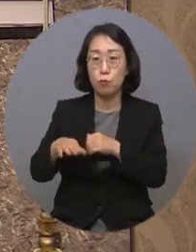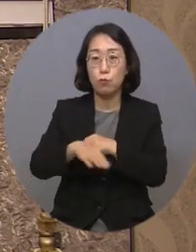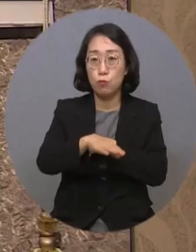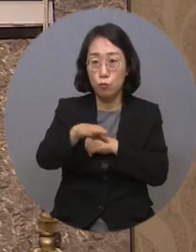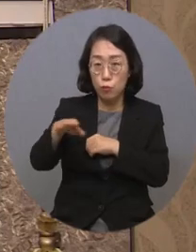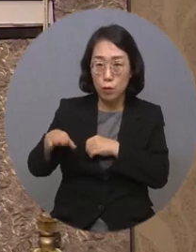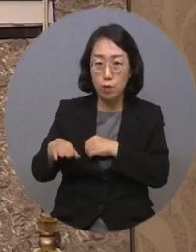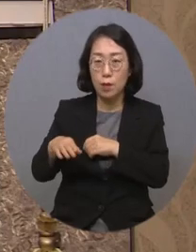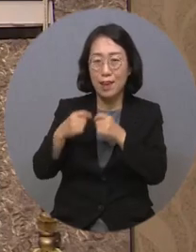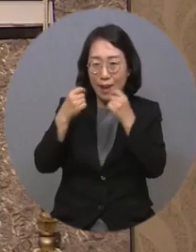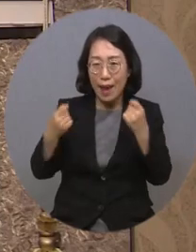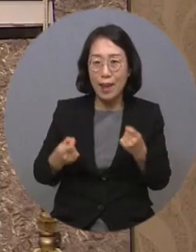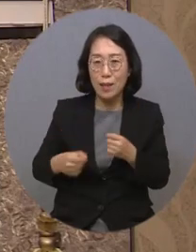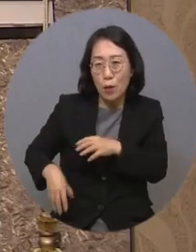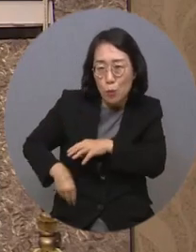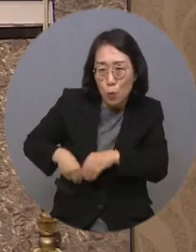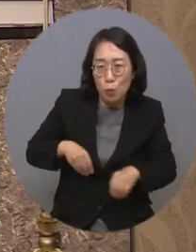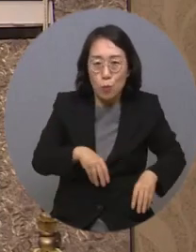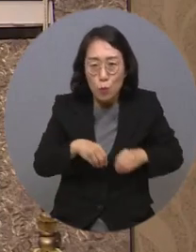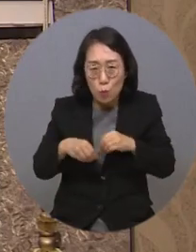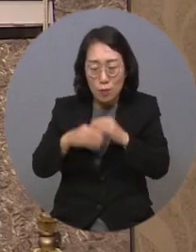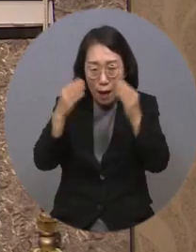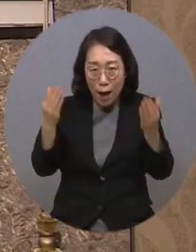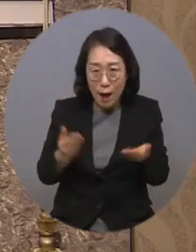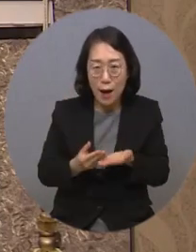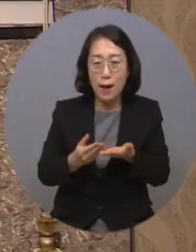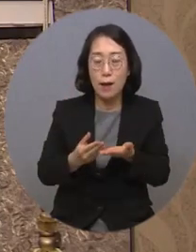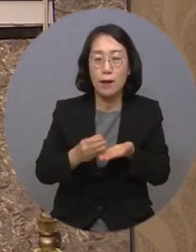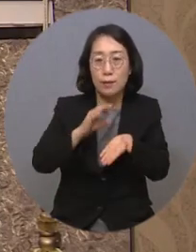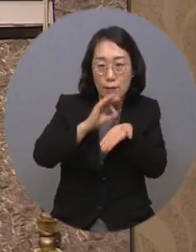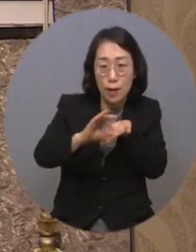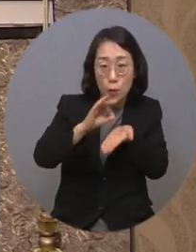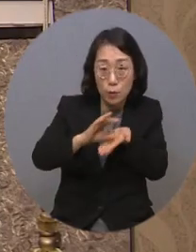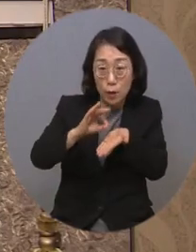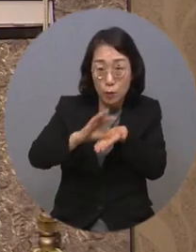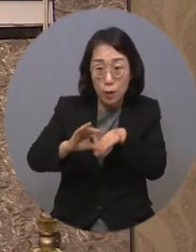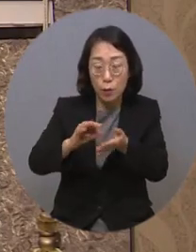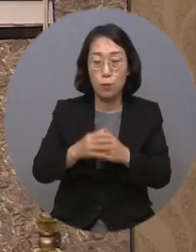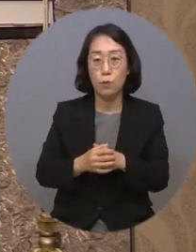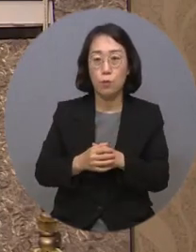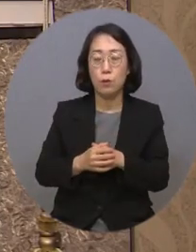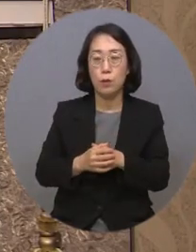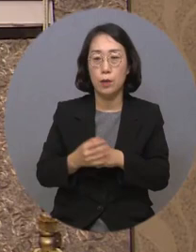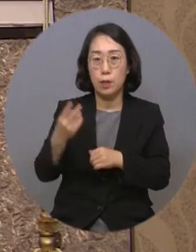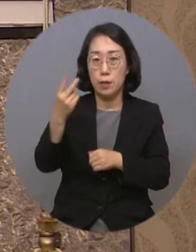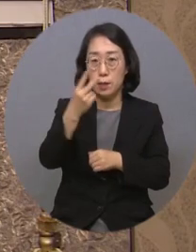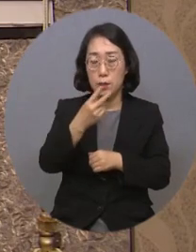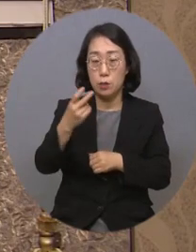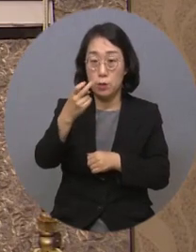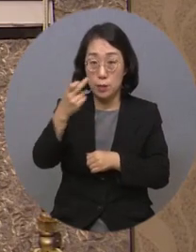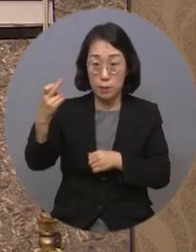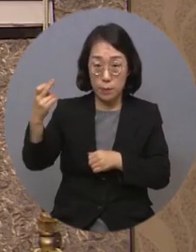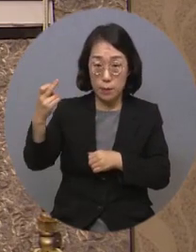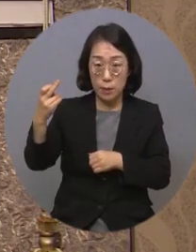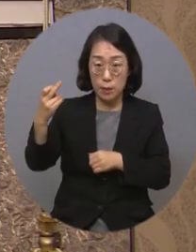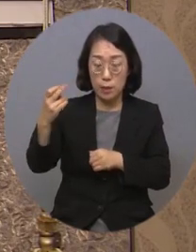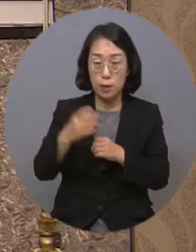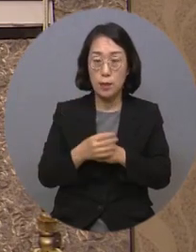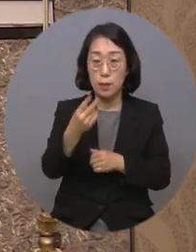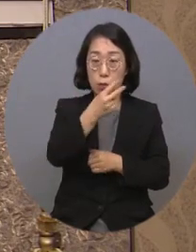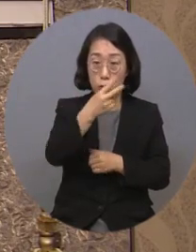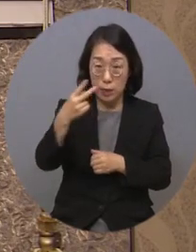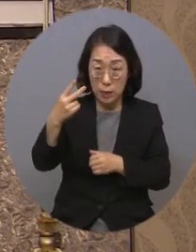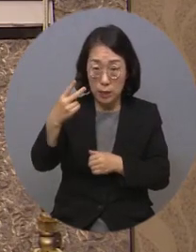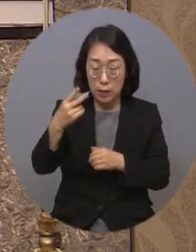돈 없는 돈 다 끌어모으고 이렇게 해서 운영을 하다가요. 네. 저희가 이제 2012년 2002년도에 예.